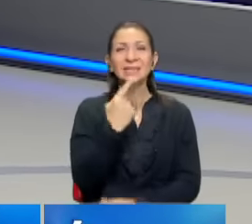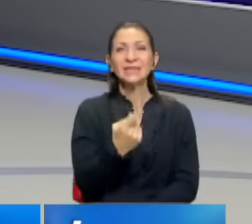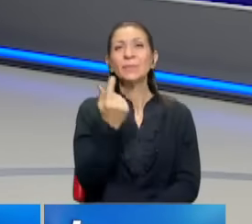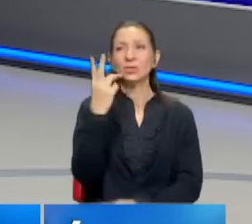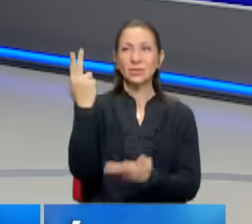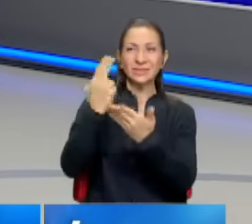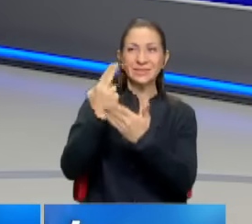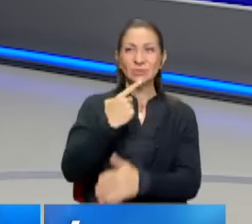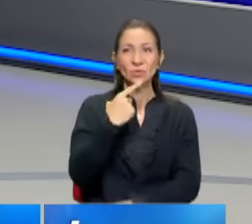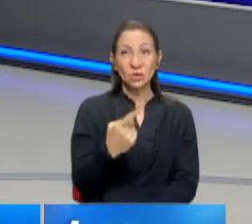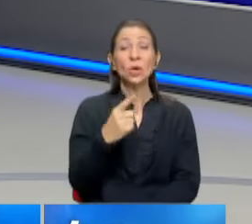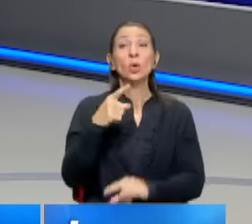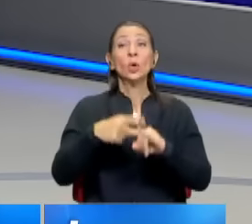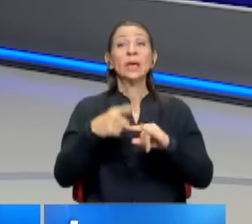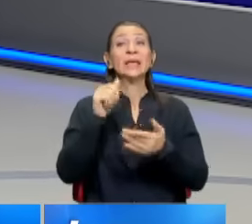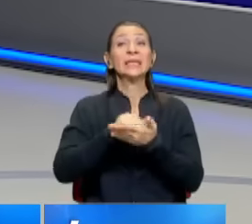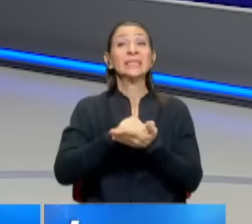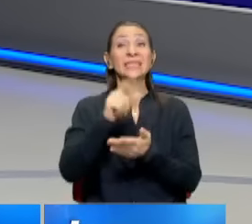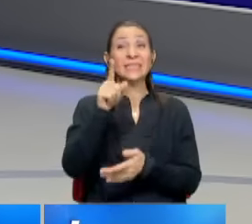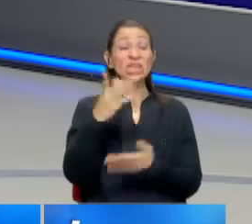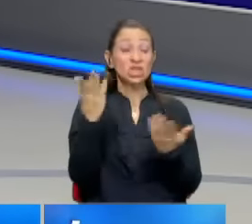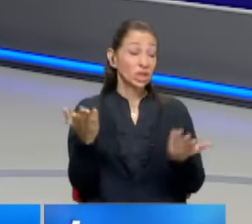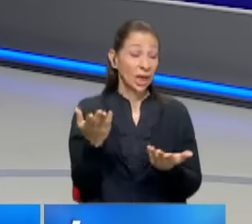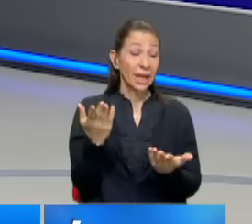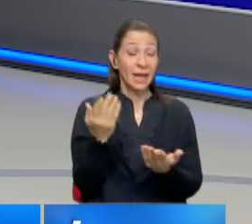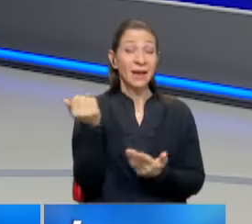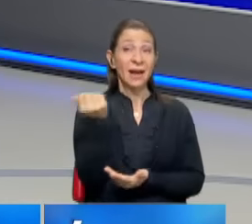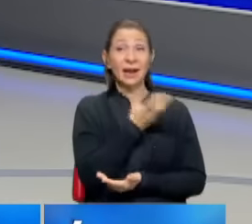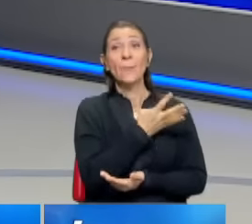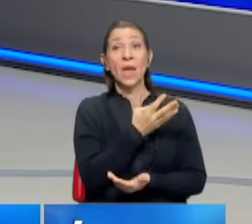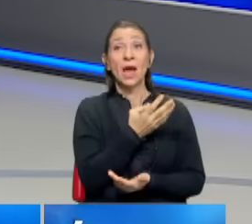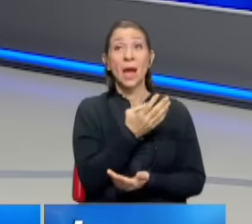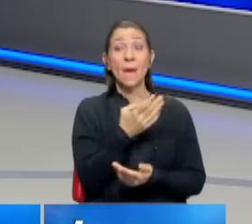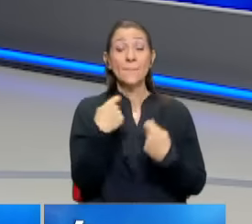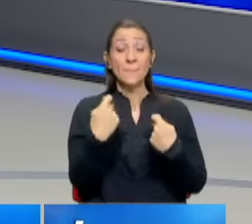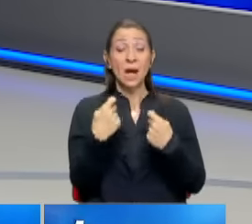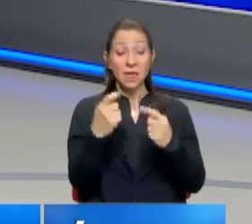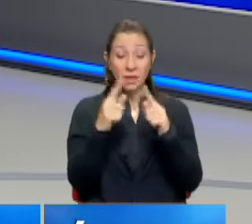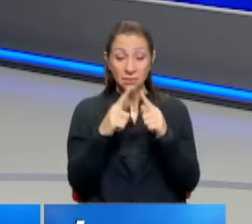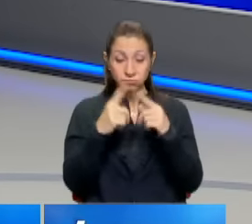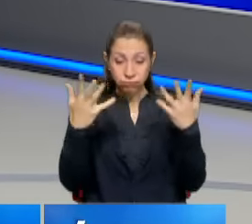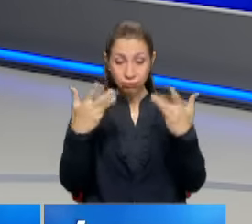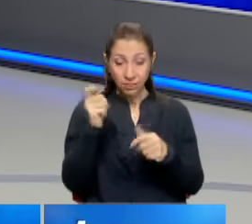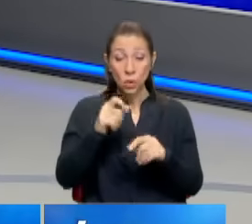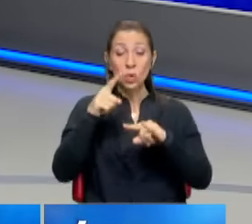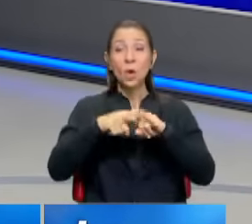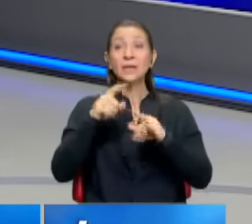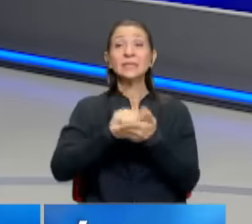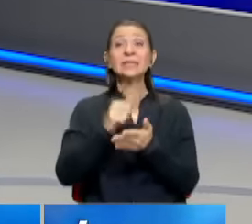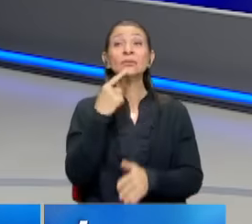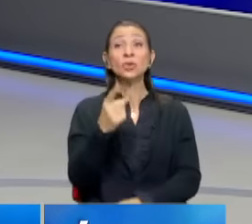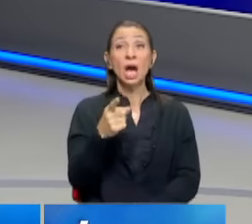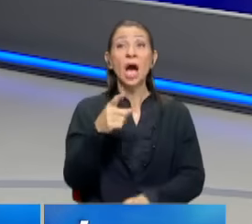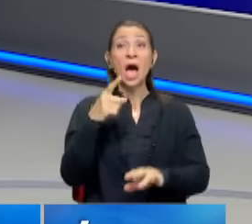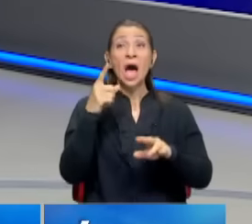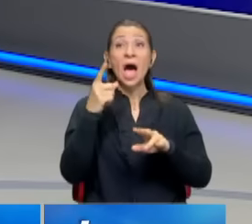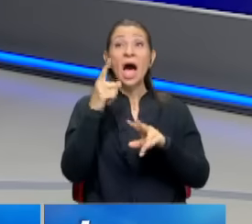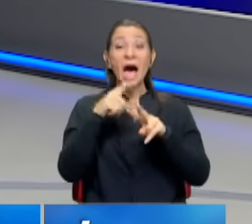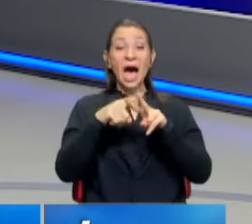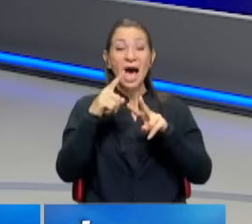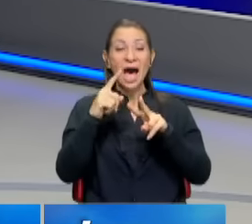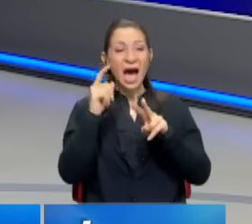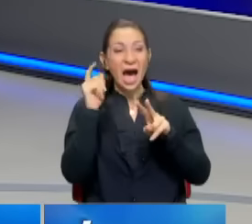önce karikatürde de verdik. Hürriyet gazetesi işte rakamlarla maliyet hesabına bakmış. Hürriyet gazetesi diyor ki atan 100